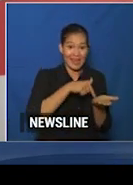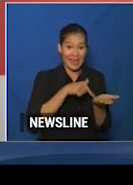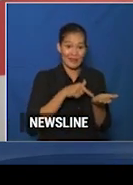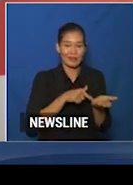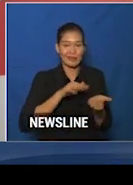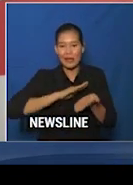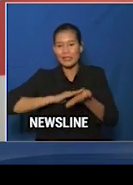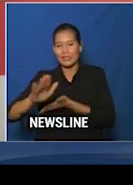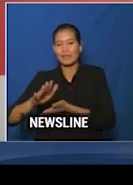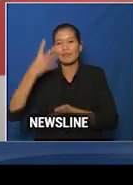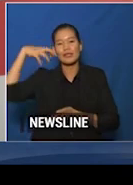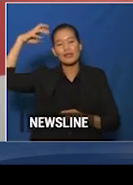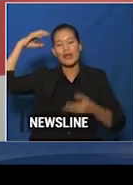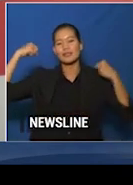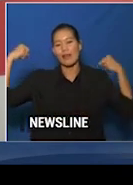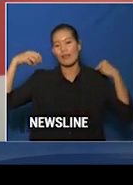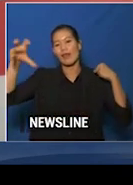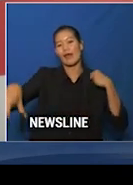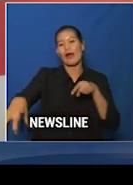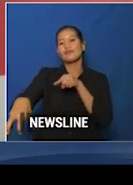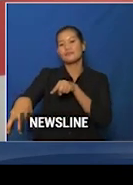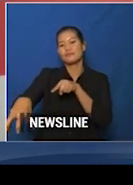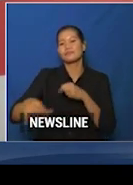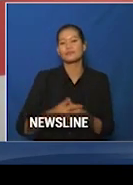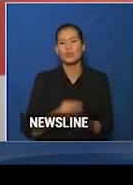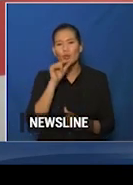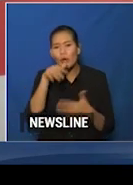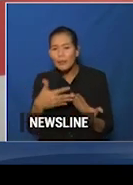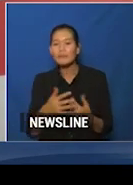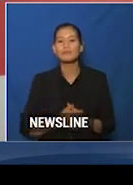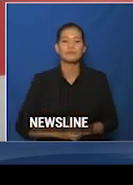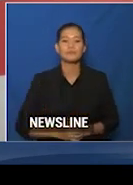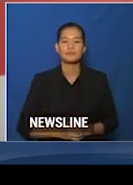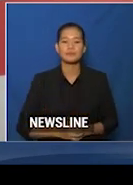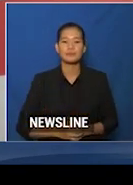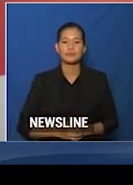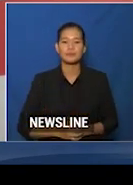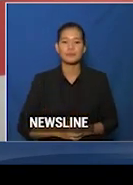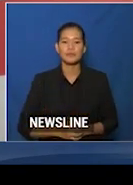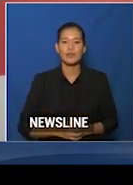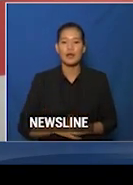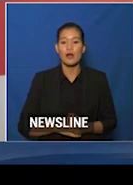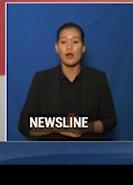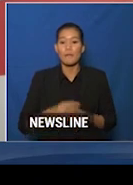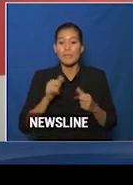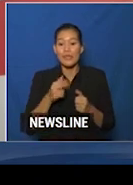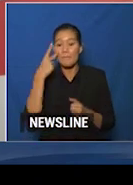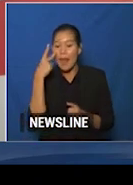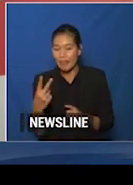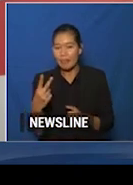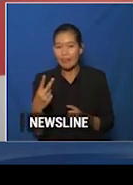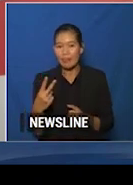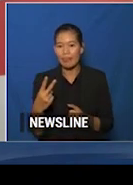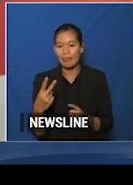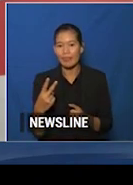Dinas Kesehatan setempat yang gunanya adalah untuk melihat identitas